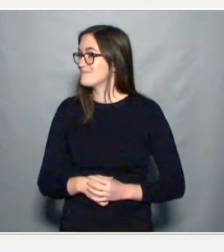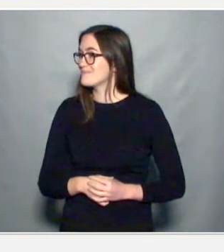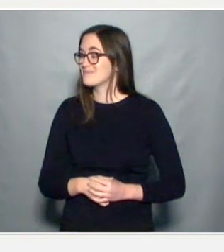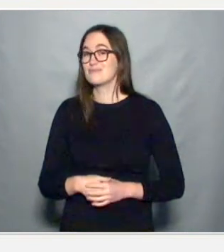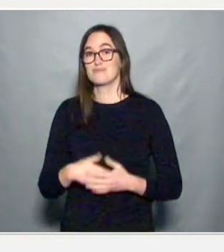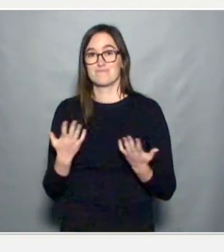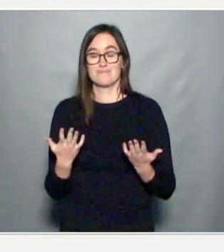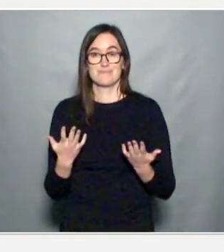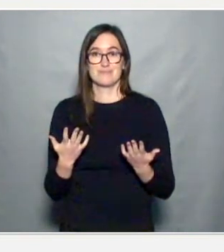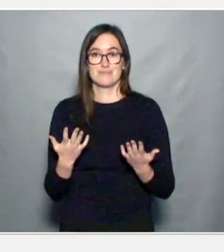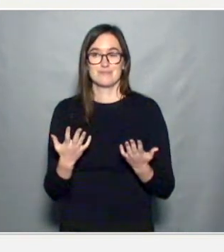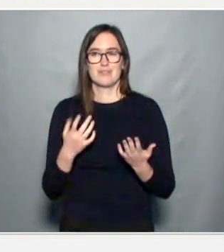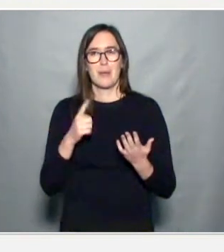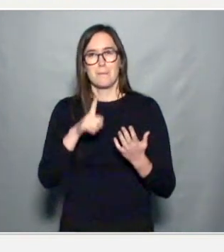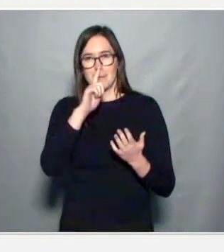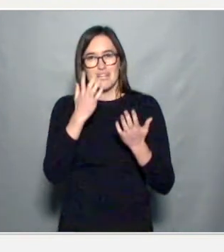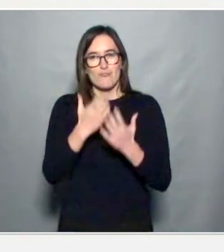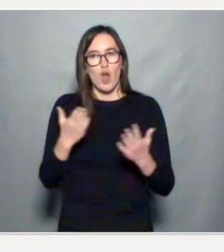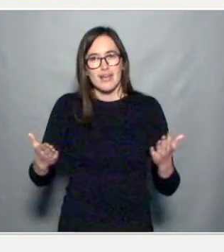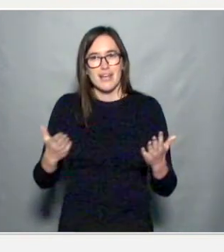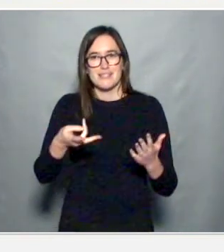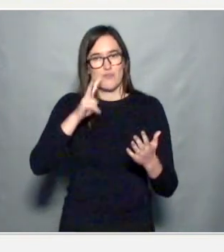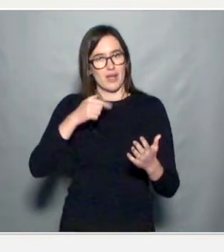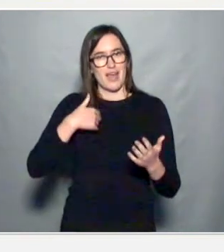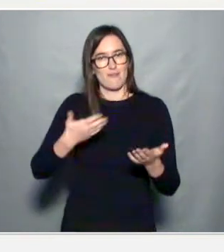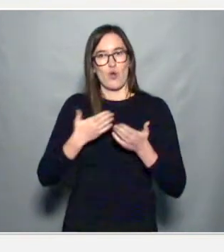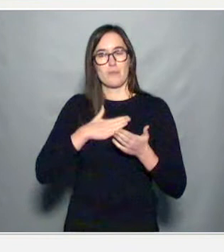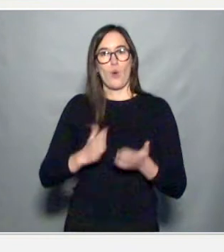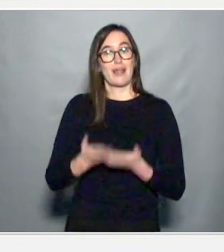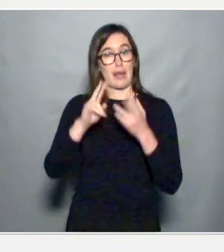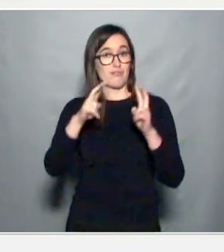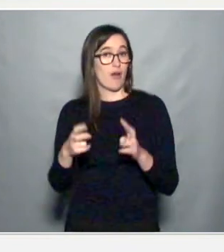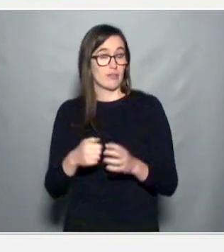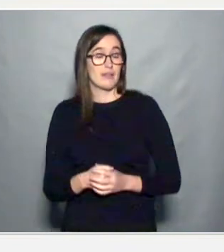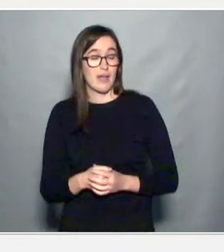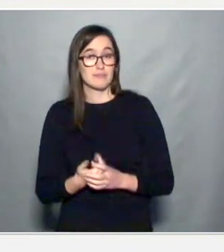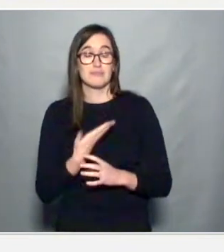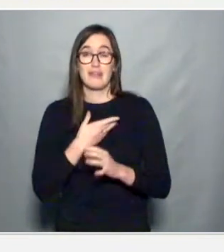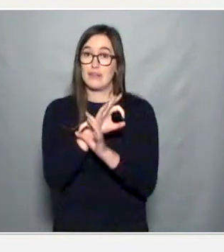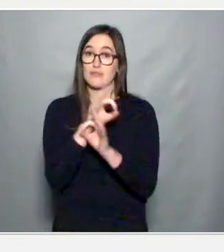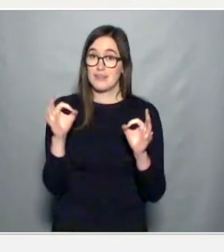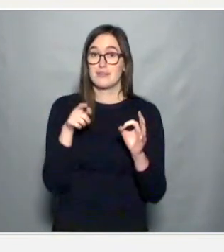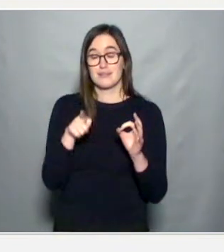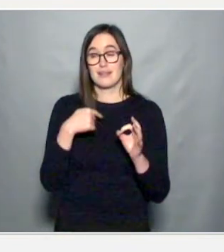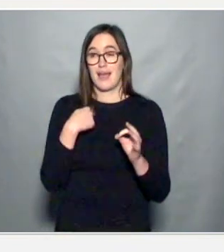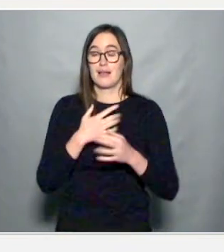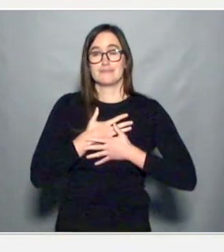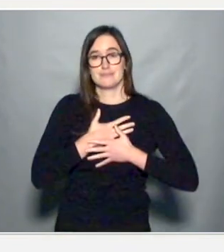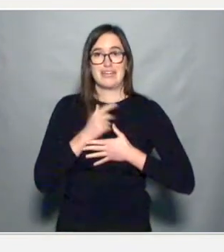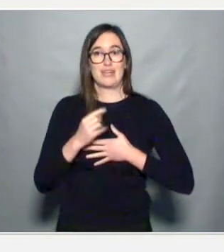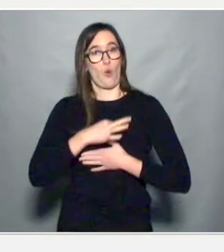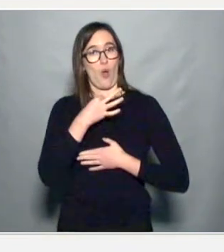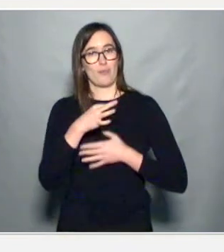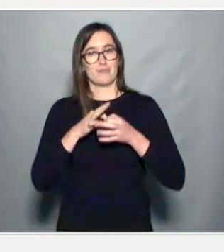Det vanligaste svaret jag får på den frågan är att man ska hjälpas åt. Och det tycker jag är superfint, för att det ger mig hopp om mänskligheten. Sådär. Det